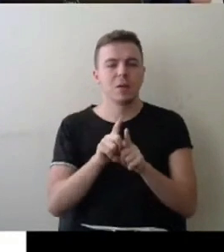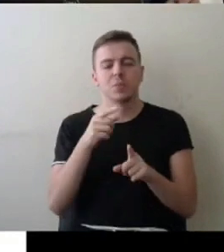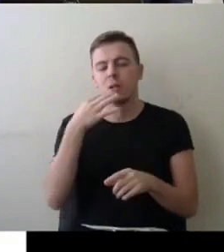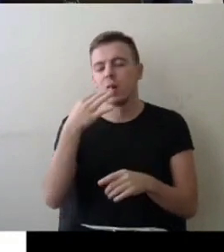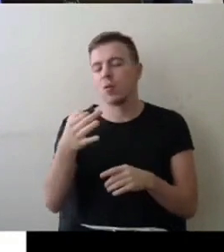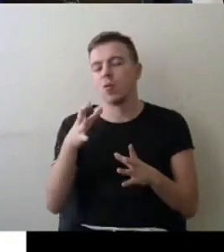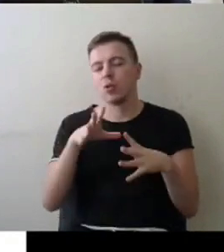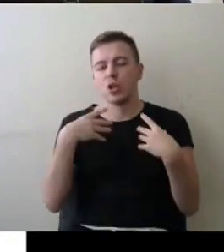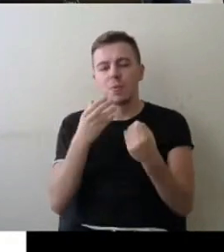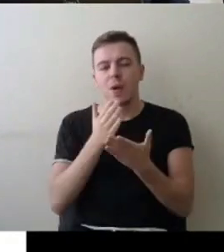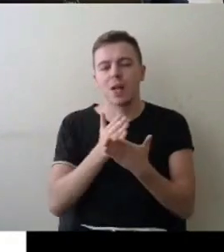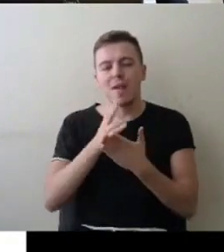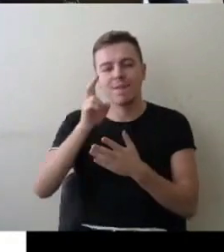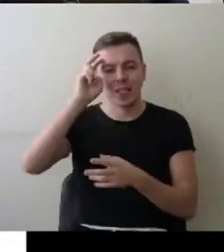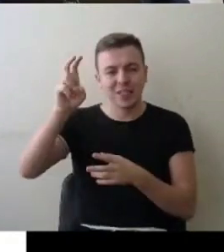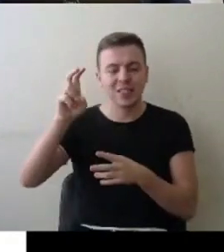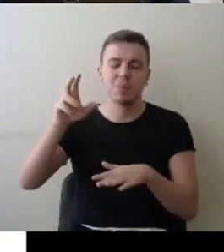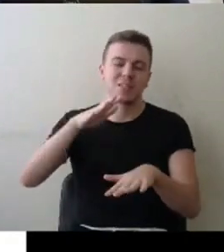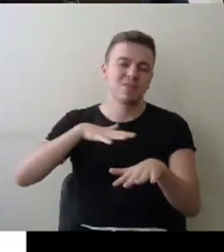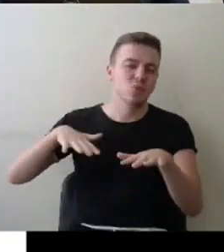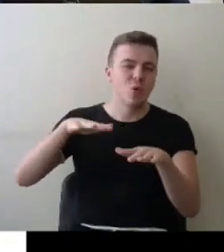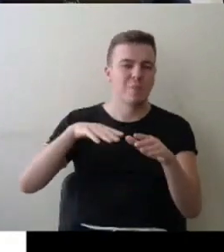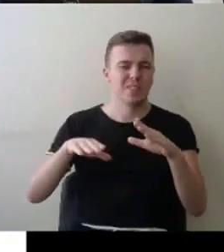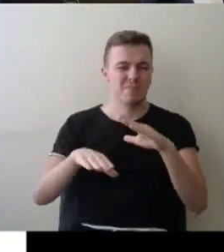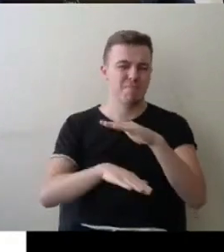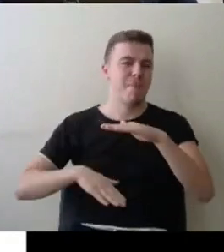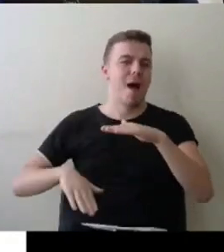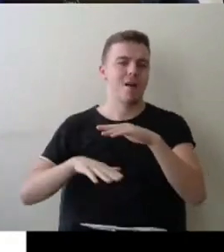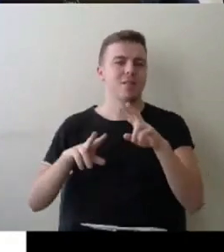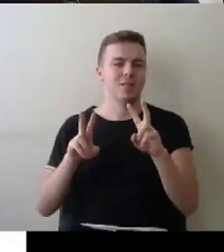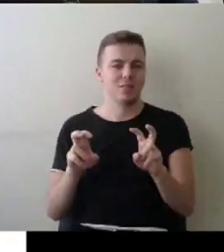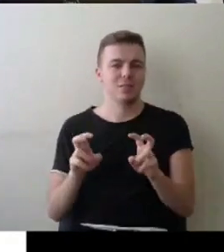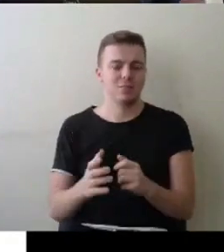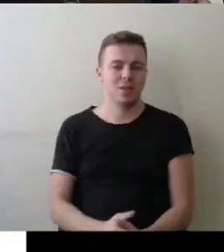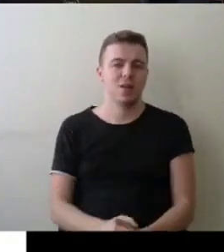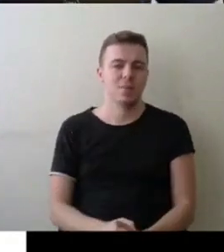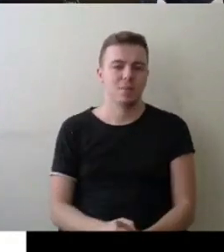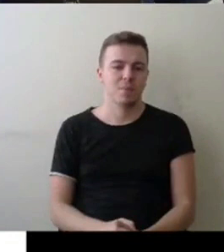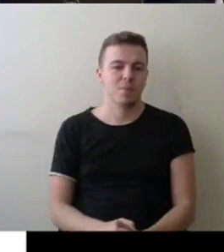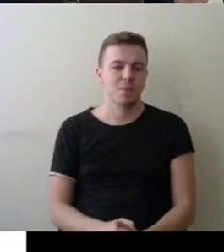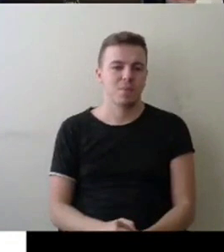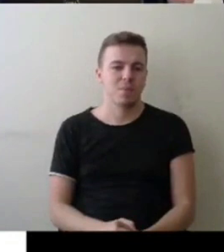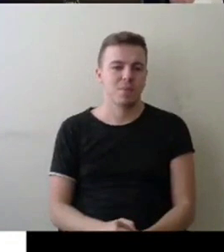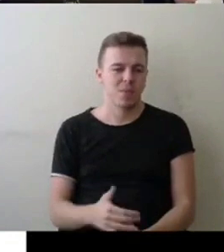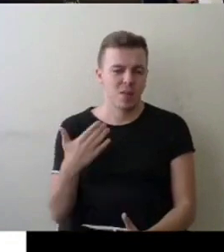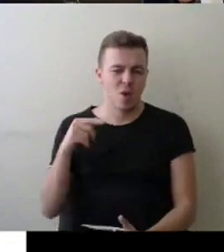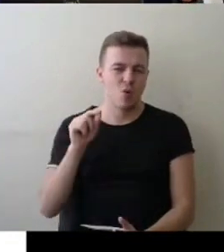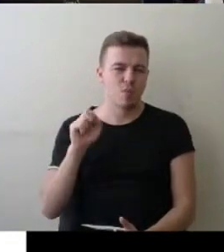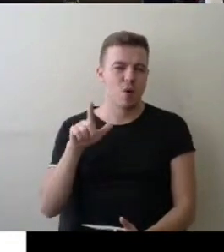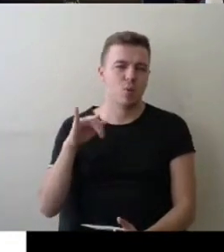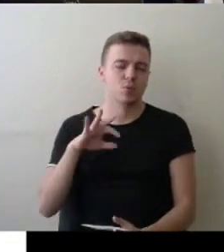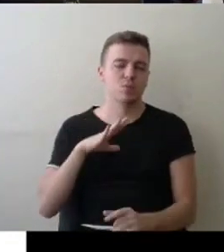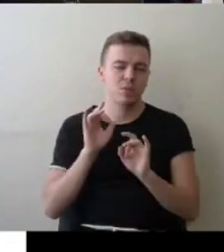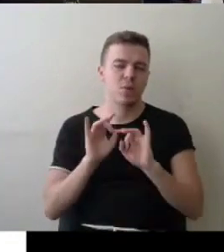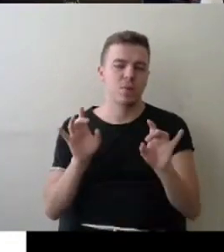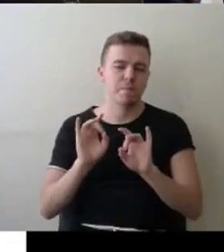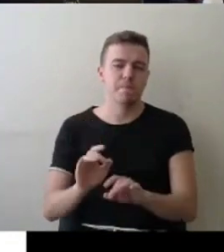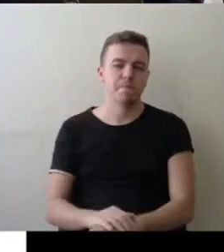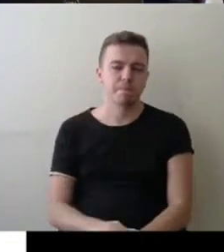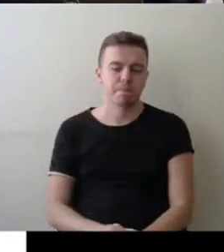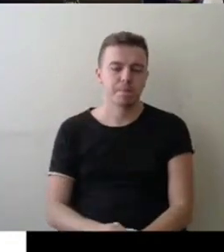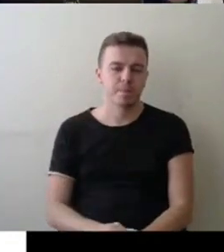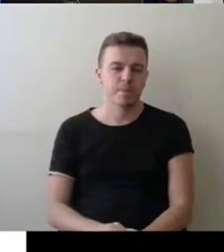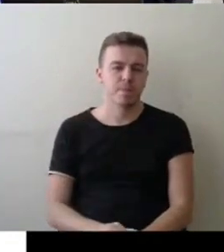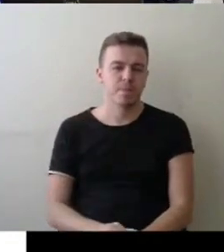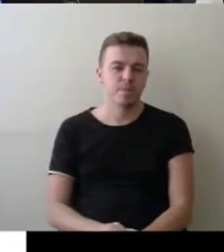visuomenės pagrindas. Čia jau va, kolega Paulius apie tai irgi 38 straipsnį minėjo, reiškia, tai